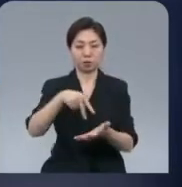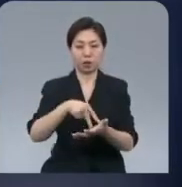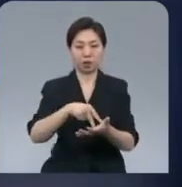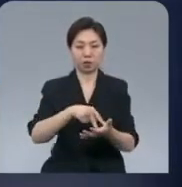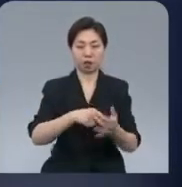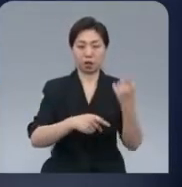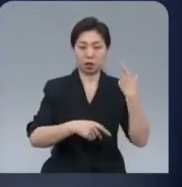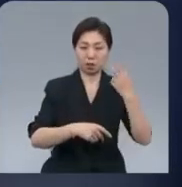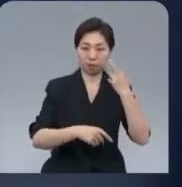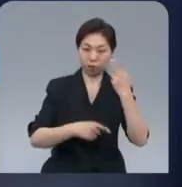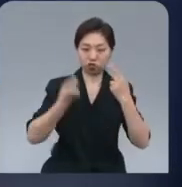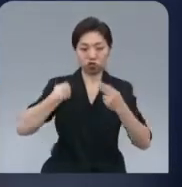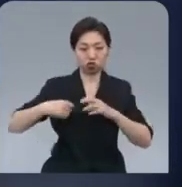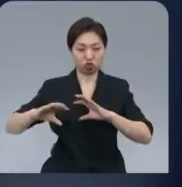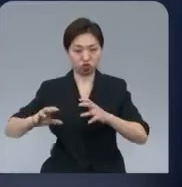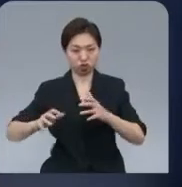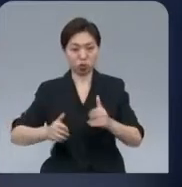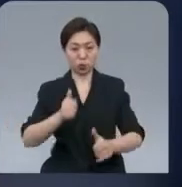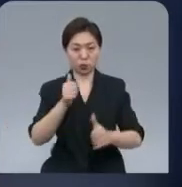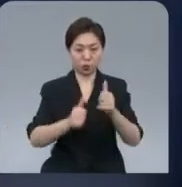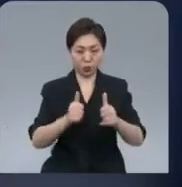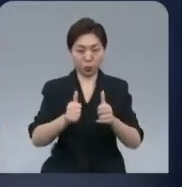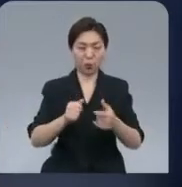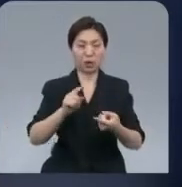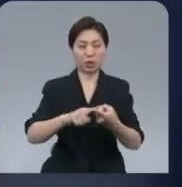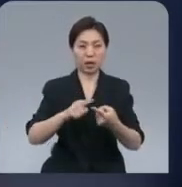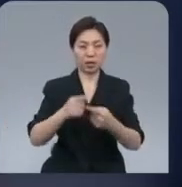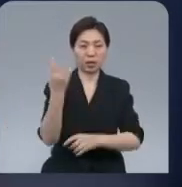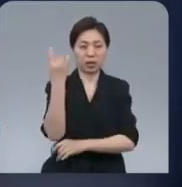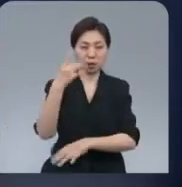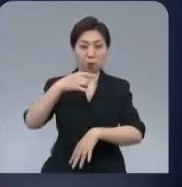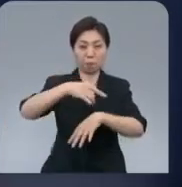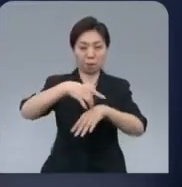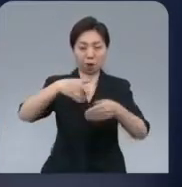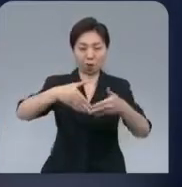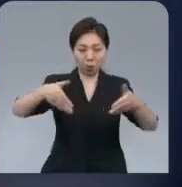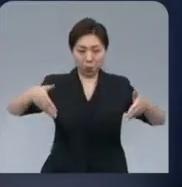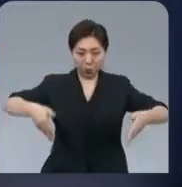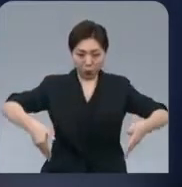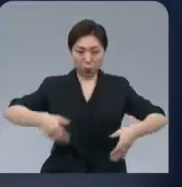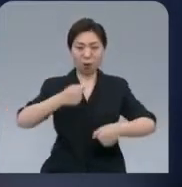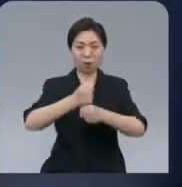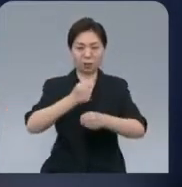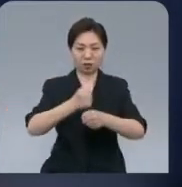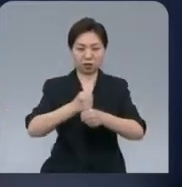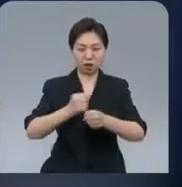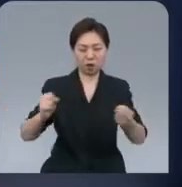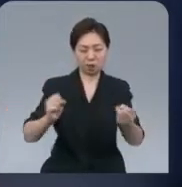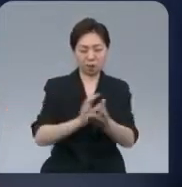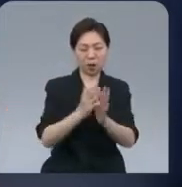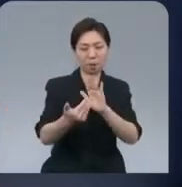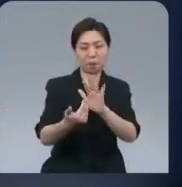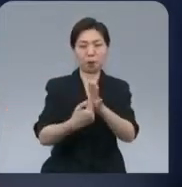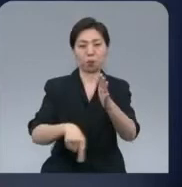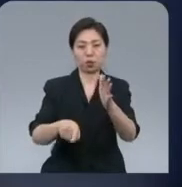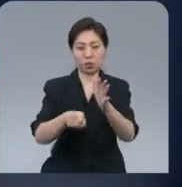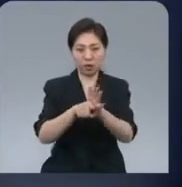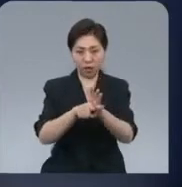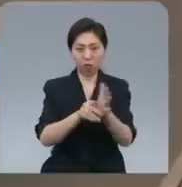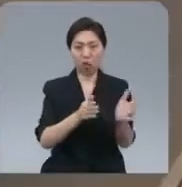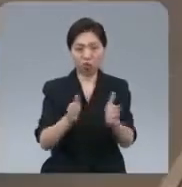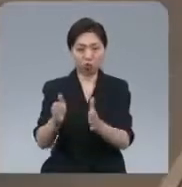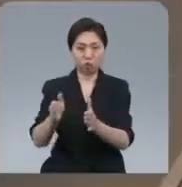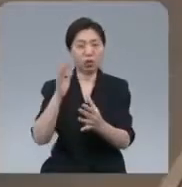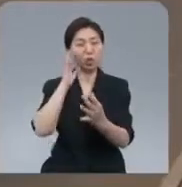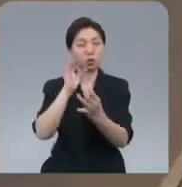あるものの両首脳は意思疎通のためのチャンネルを維持しディスクを管理できる戦略的対話を続けることで一致